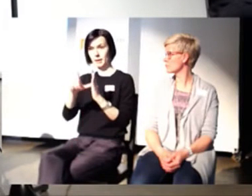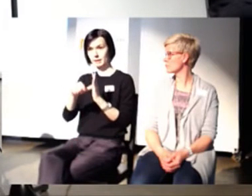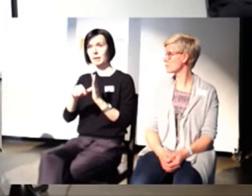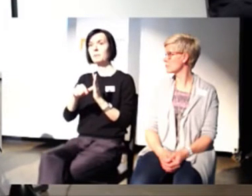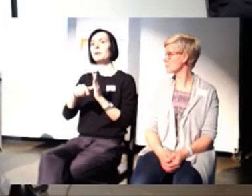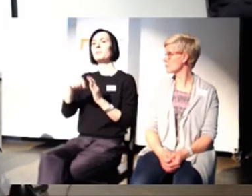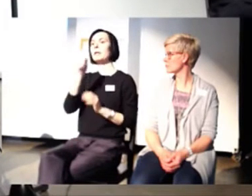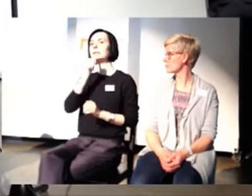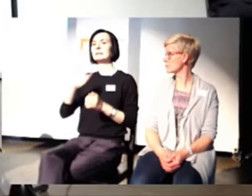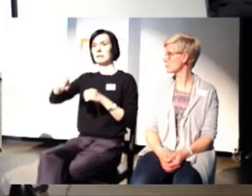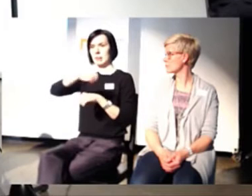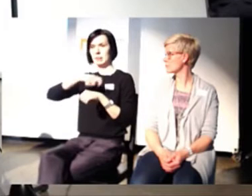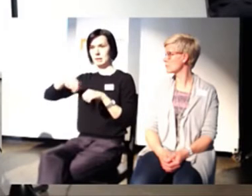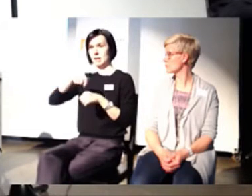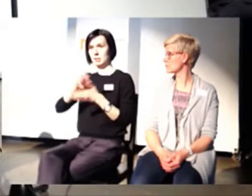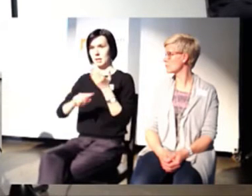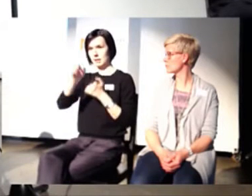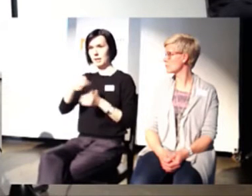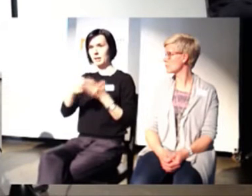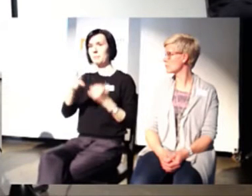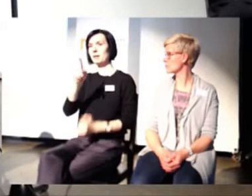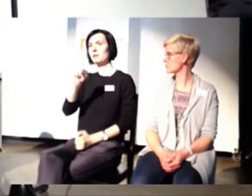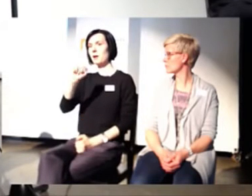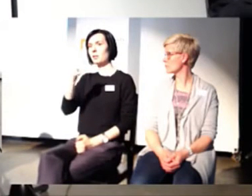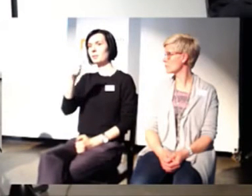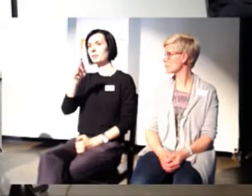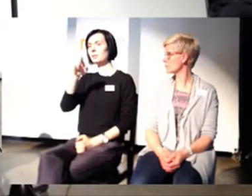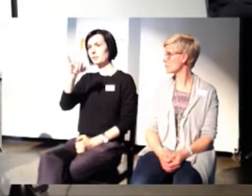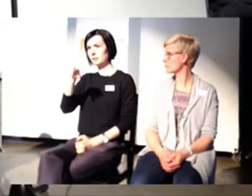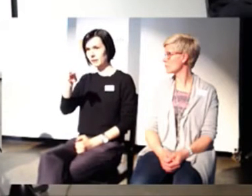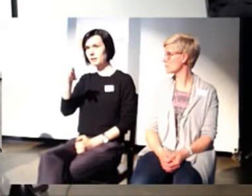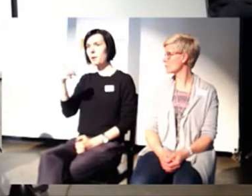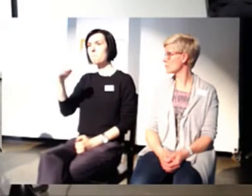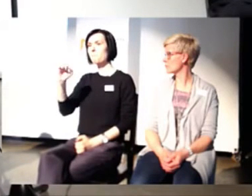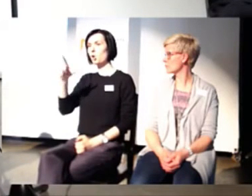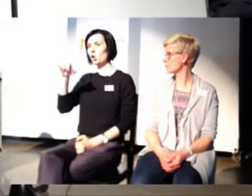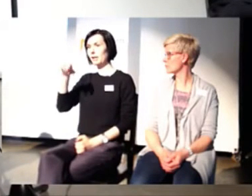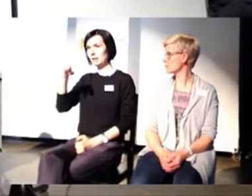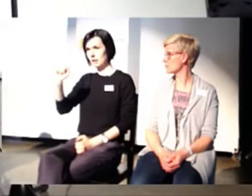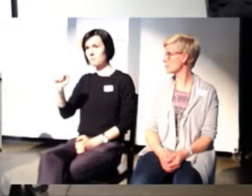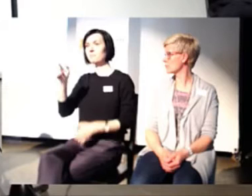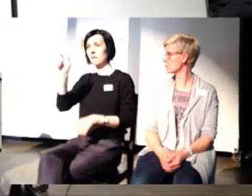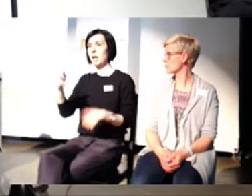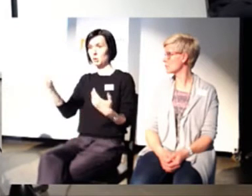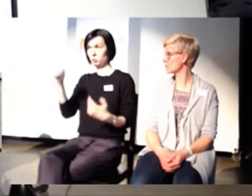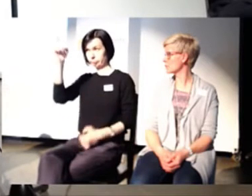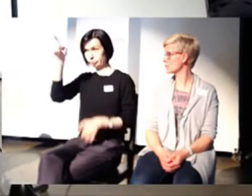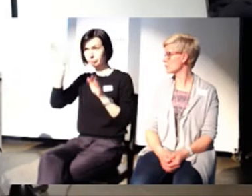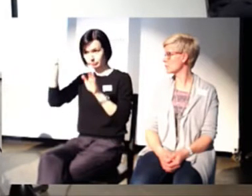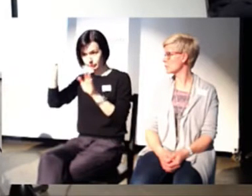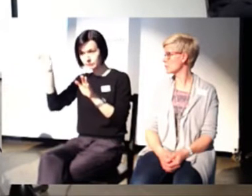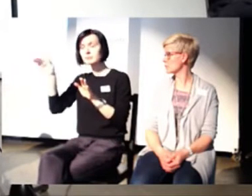taiteilija Katrin Olina. Ja hän on siellä luvannut meidän vastaanottaa, eli avaa sen studion oven meille